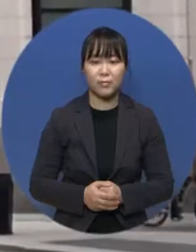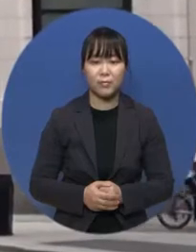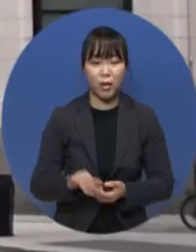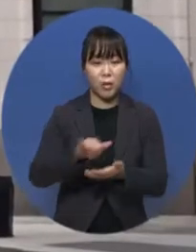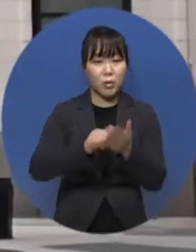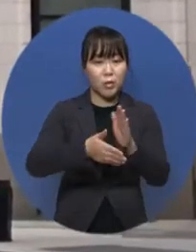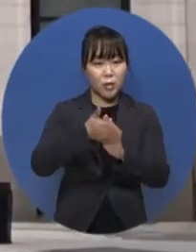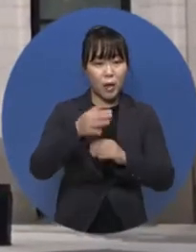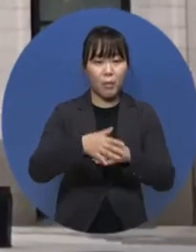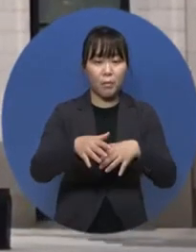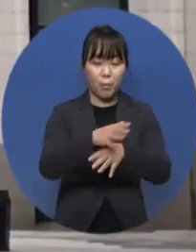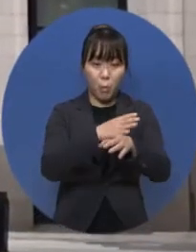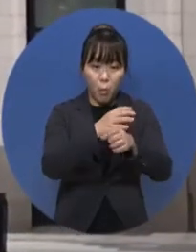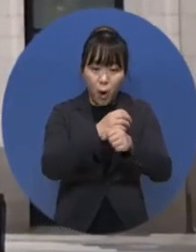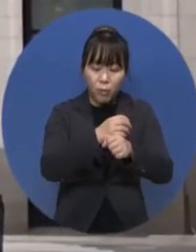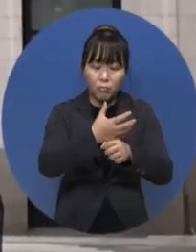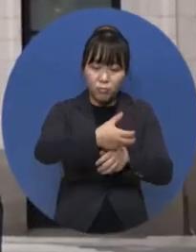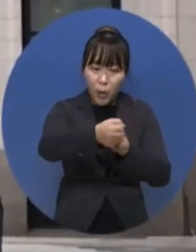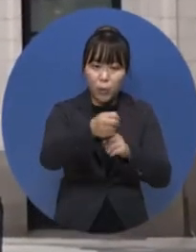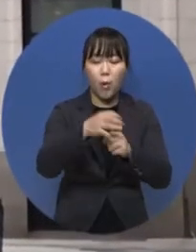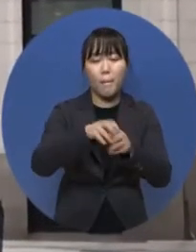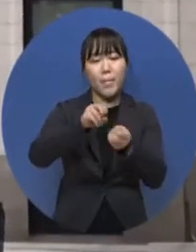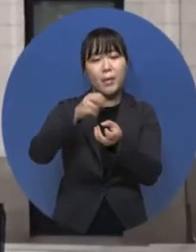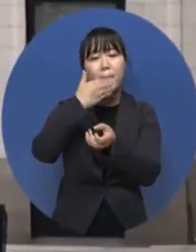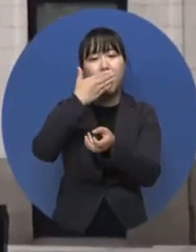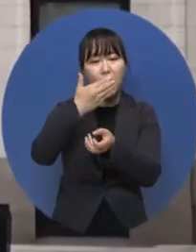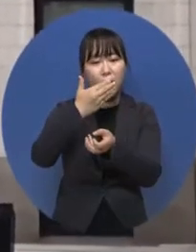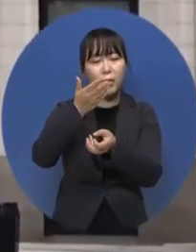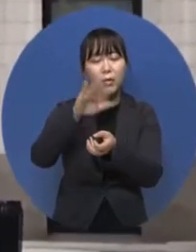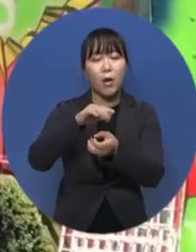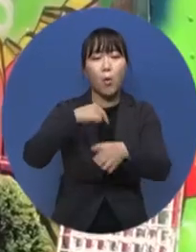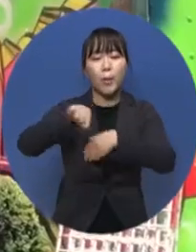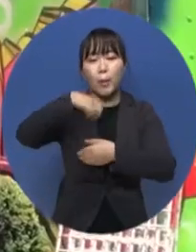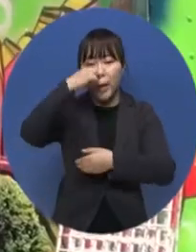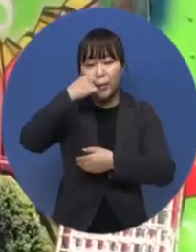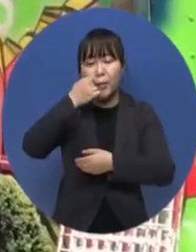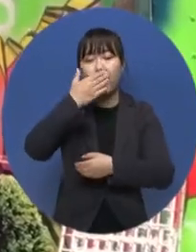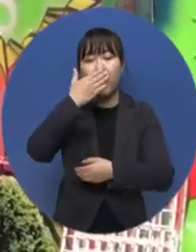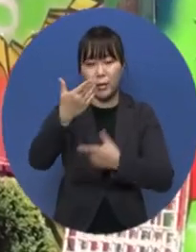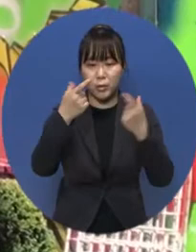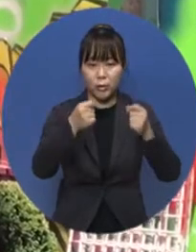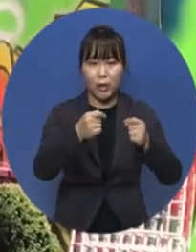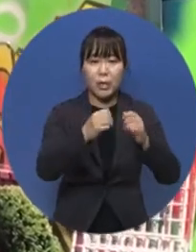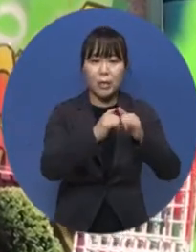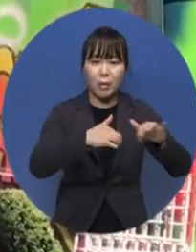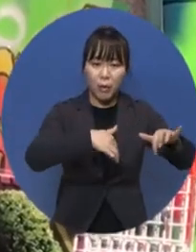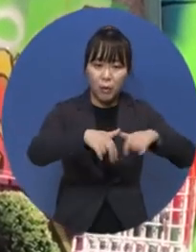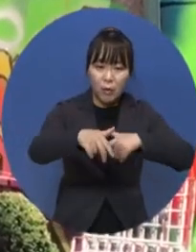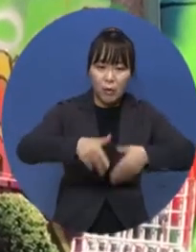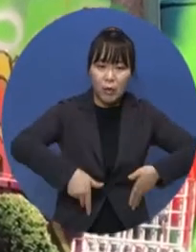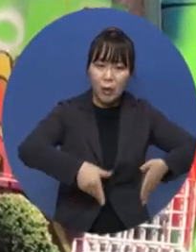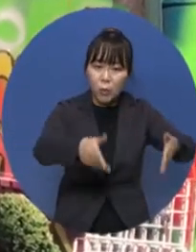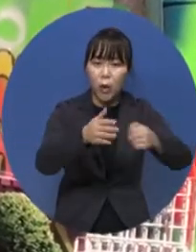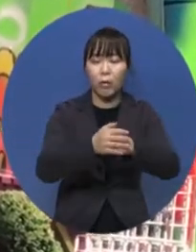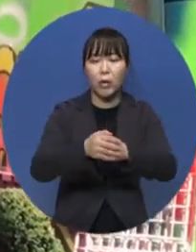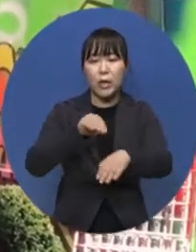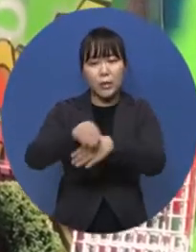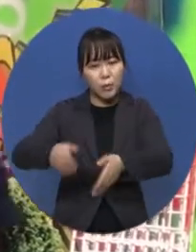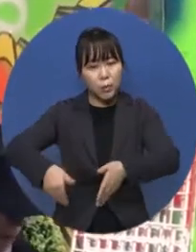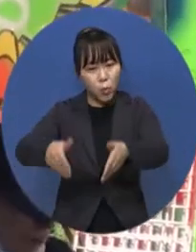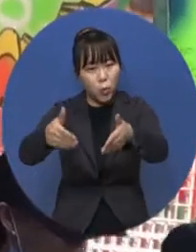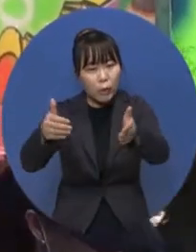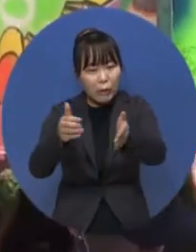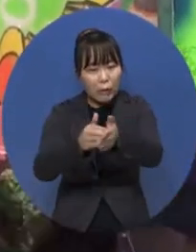뉴욕시가 포장과 배달만 가능했던 식당들의 아웃도어를 허용하면서 인도와 도로까지 무리하게 테이블을 임시 설치하는